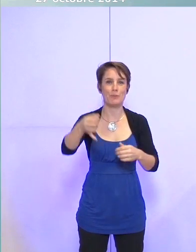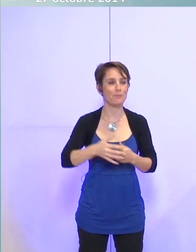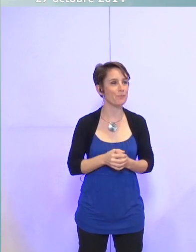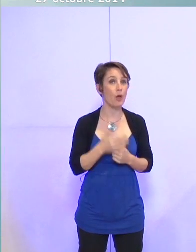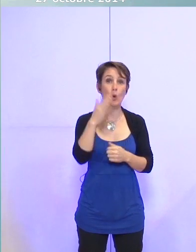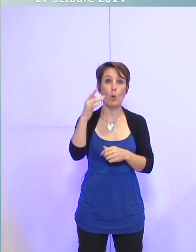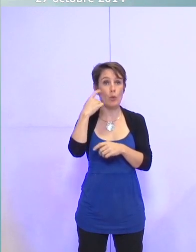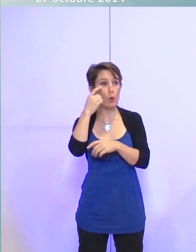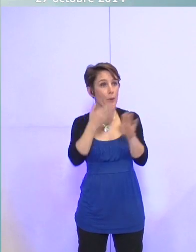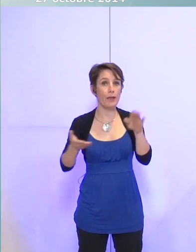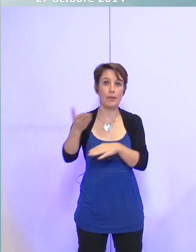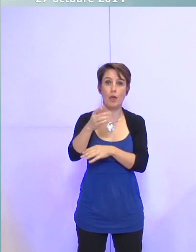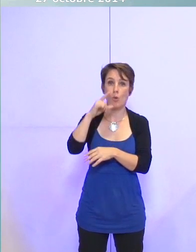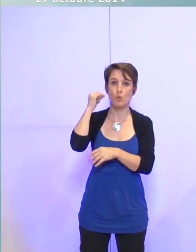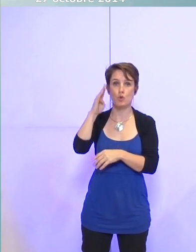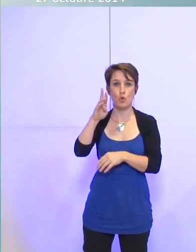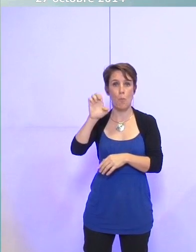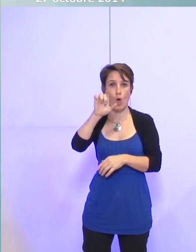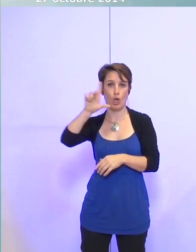D'autres observations ? Monsieur Breuil.